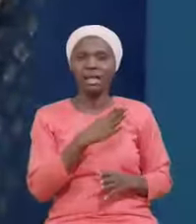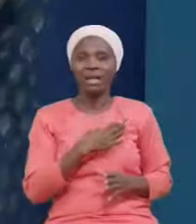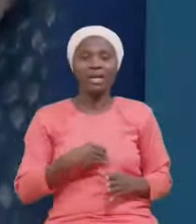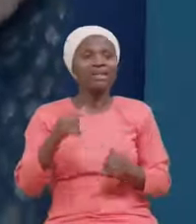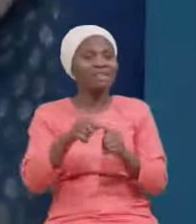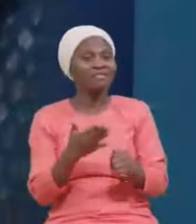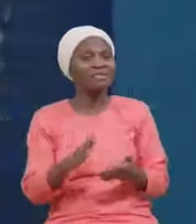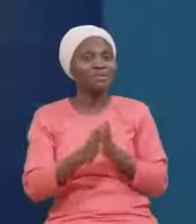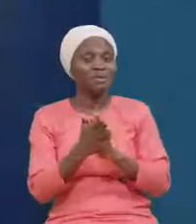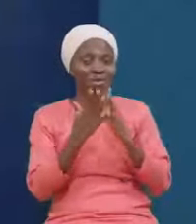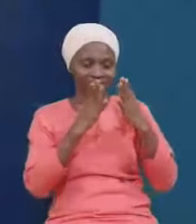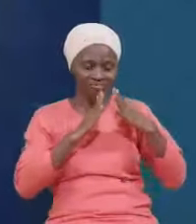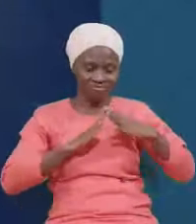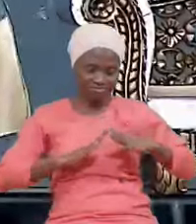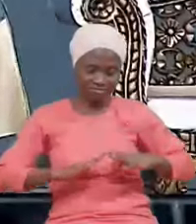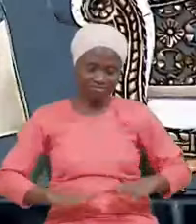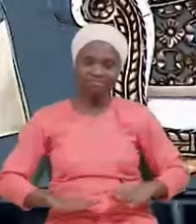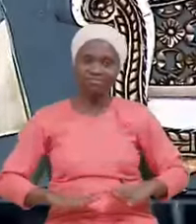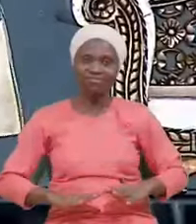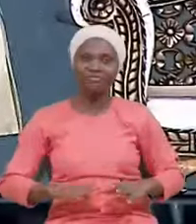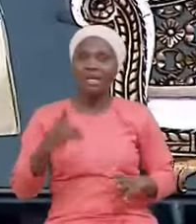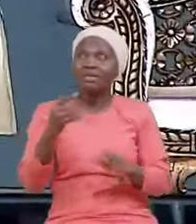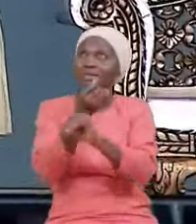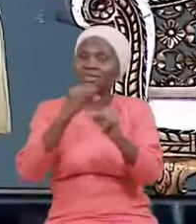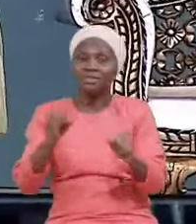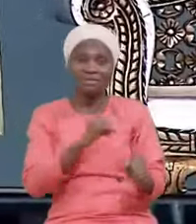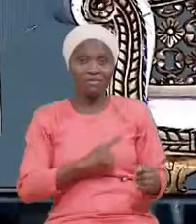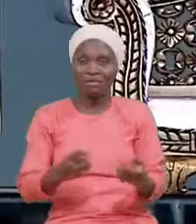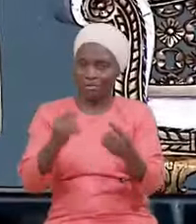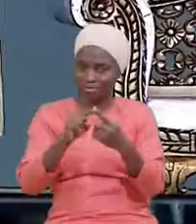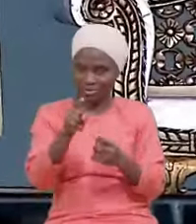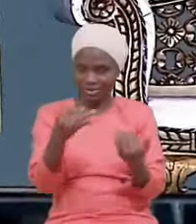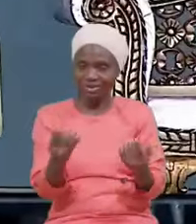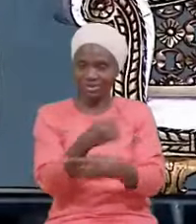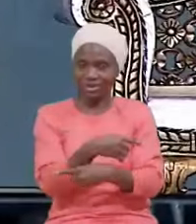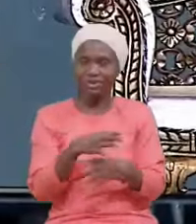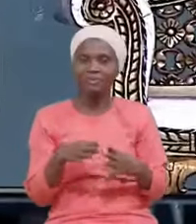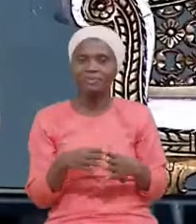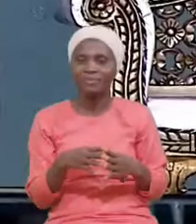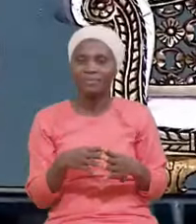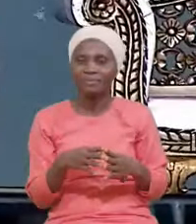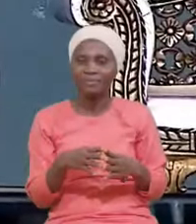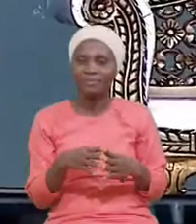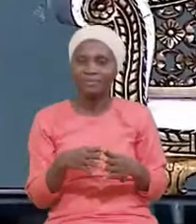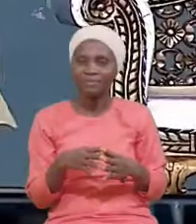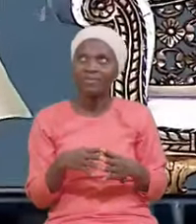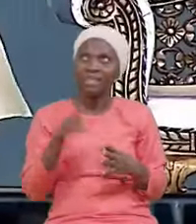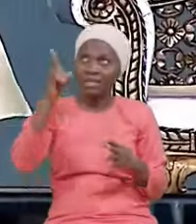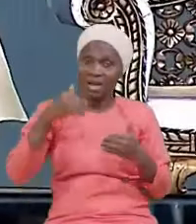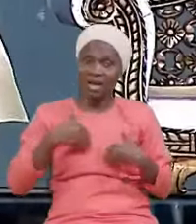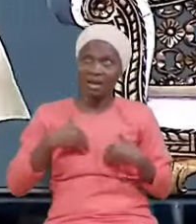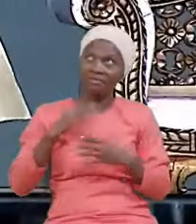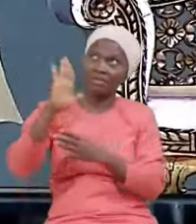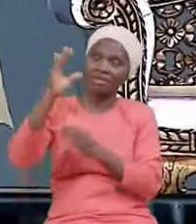calm. ఆయన నిమ్మళించమనగానే సమస్తం నిమ్మళమయ్యాయి. The Lord comes to you today. రక్షించే ప్రభు మీ యొద్దకు వస్తున్నాడు. In all his power. ఆయన